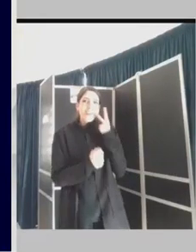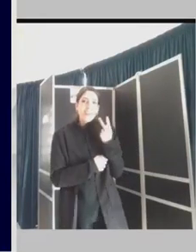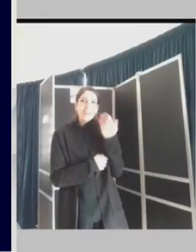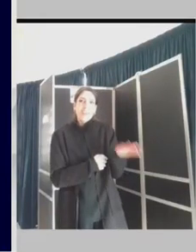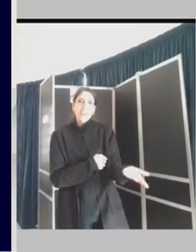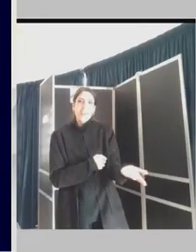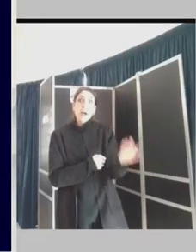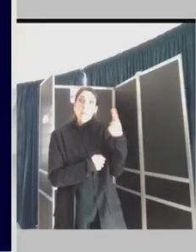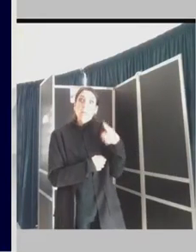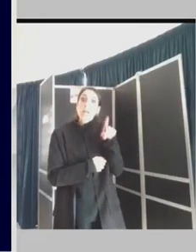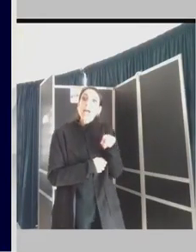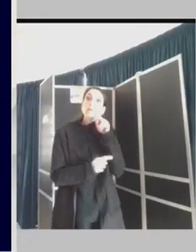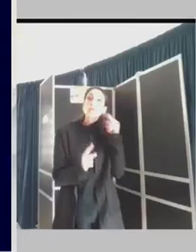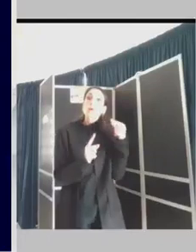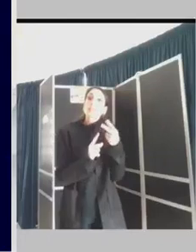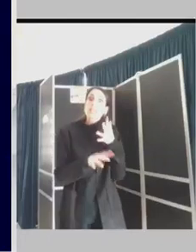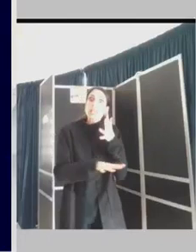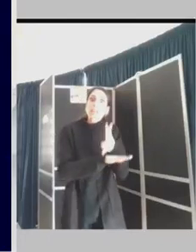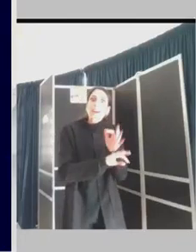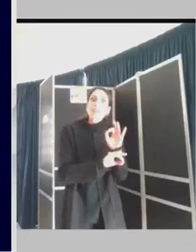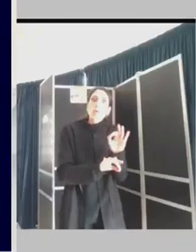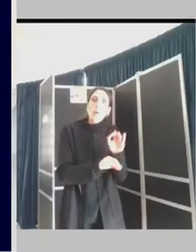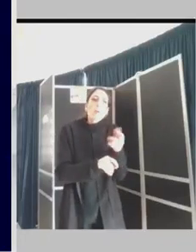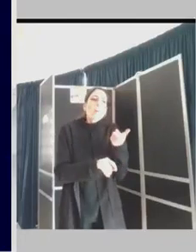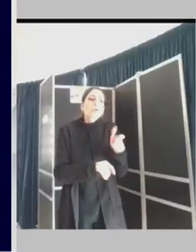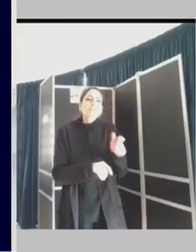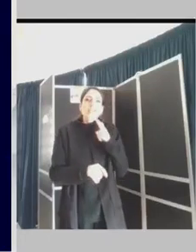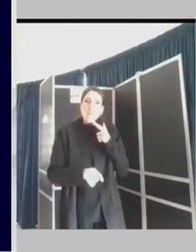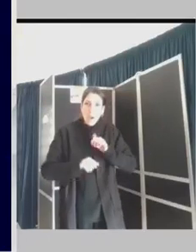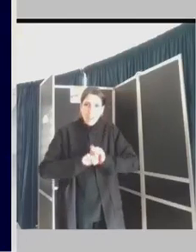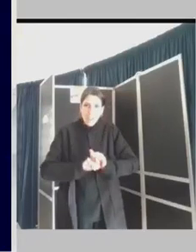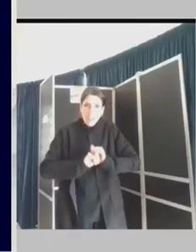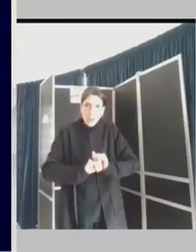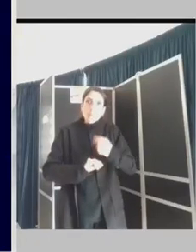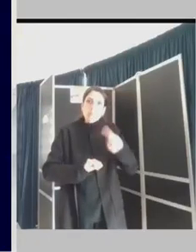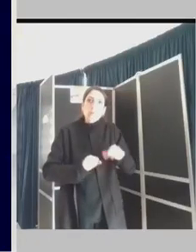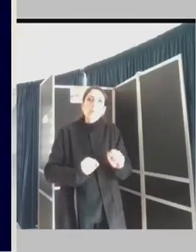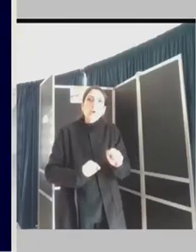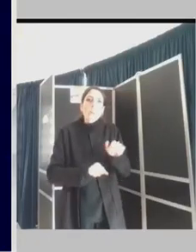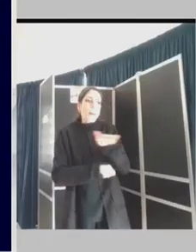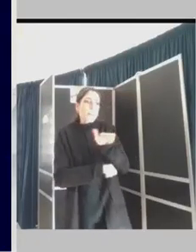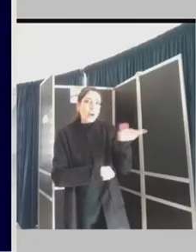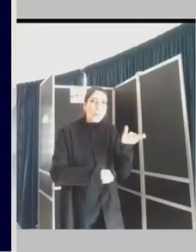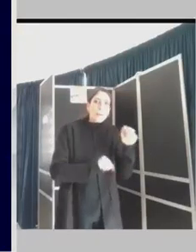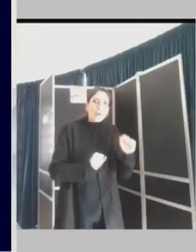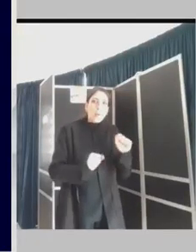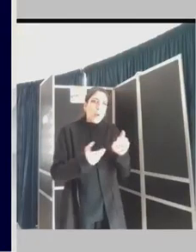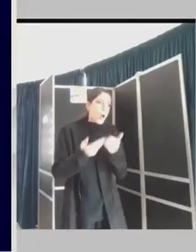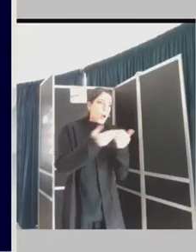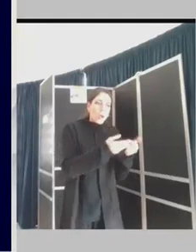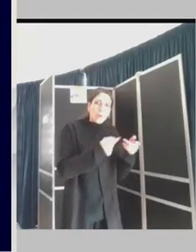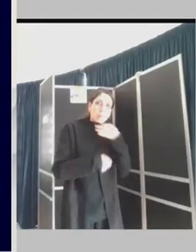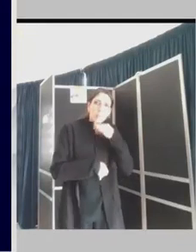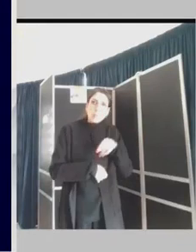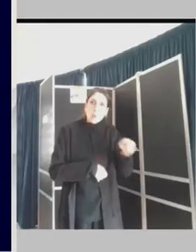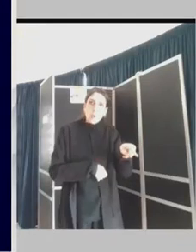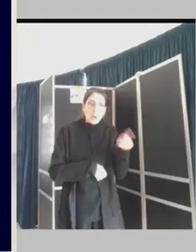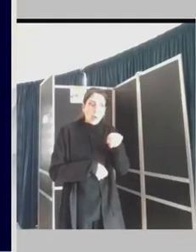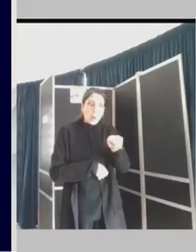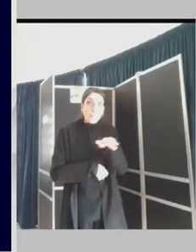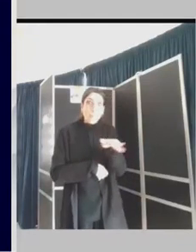sull'ostruzione si può intervenire anche un bambino su un altro bambino, non è che c'è bisogno di un infermiere specializzato. Quindi se lo sa fare, se la manovra la sa fare